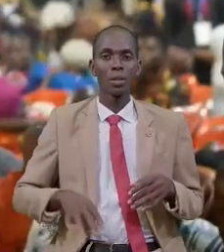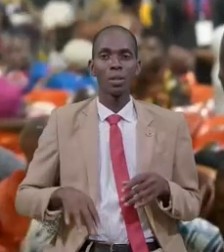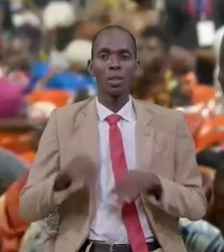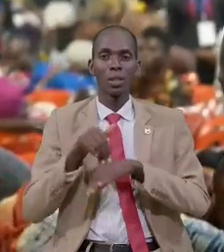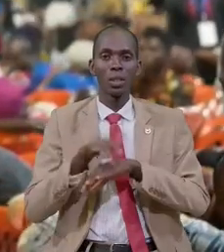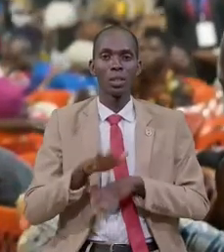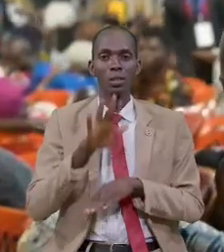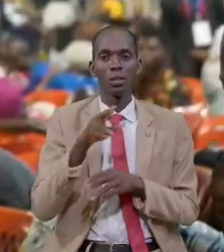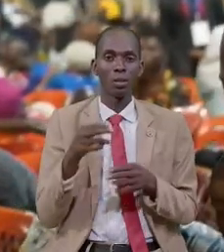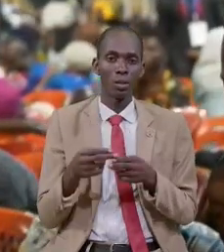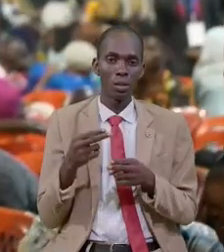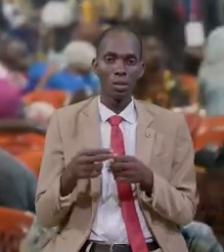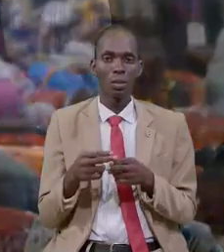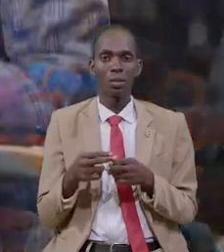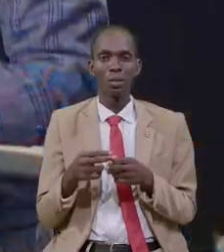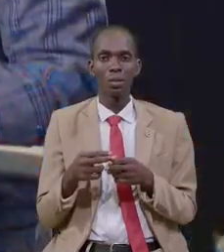envoyez vos noms,